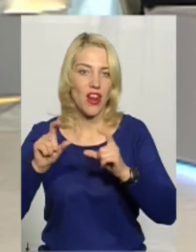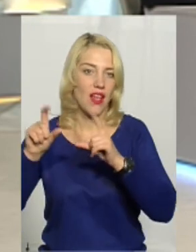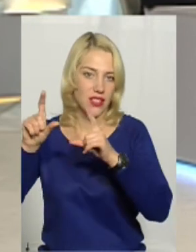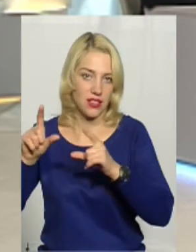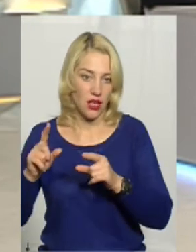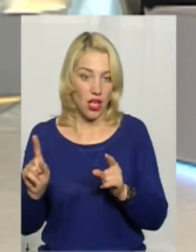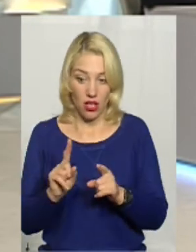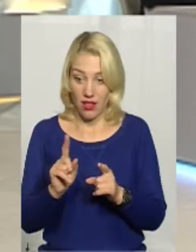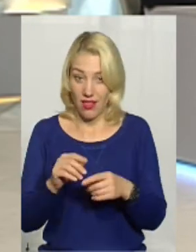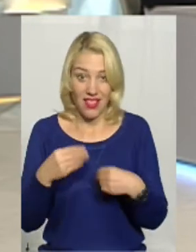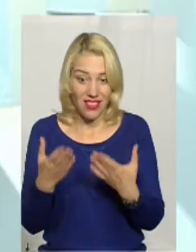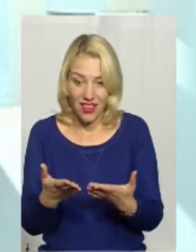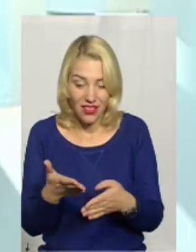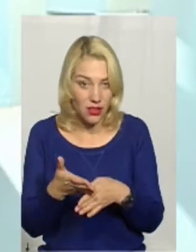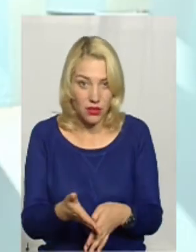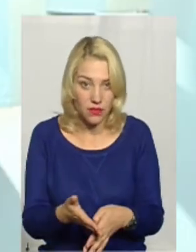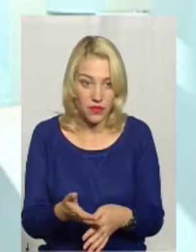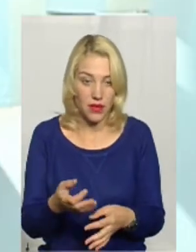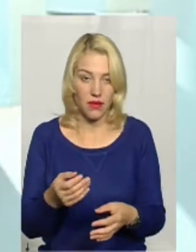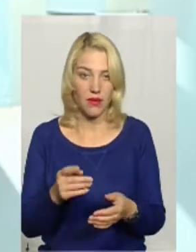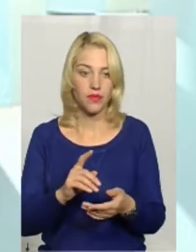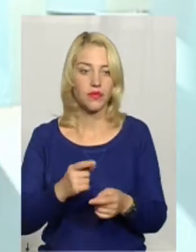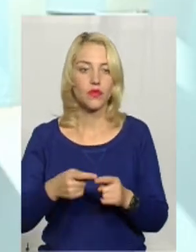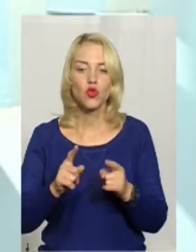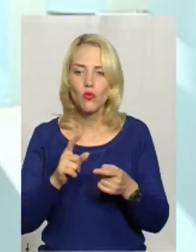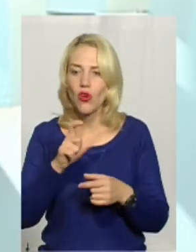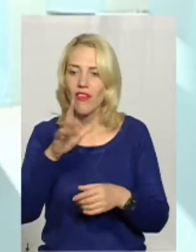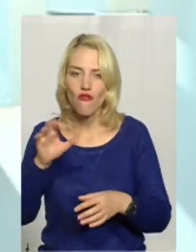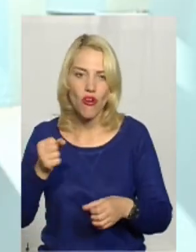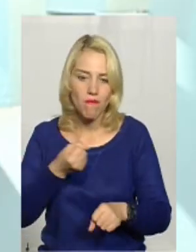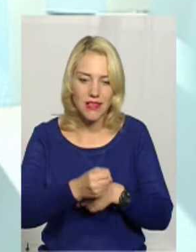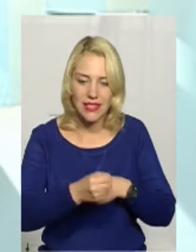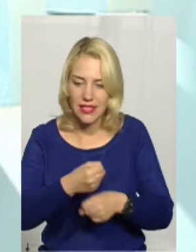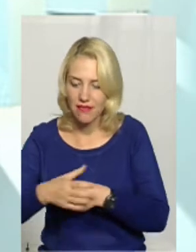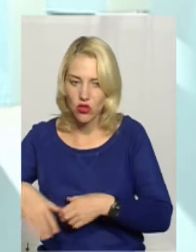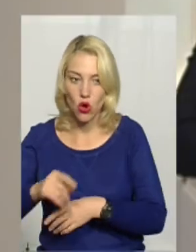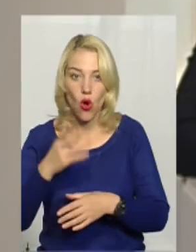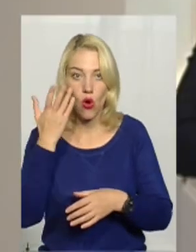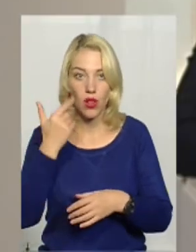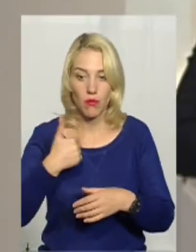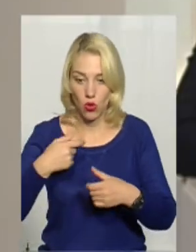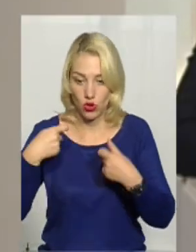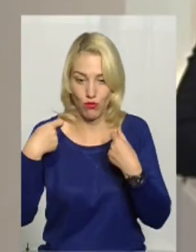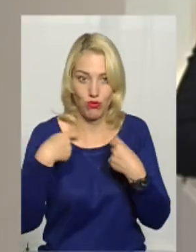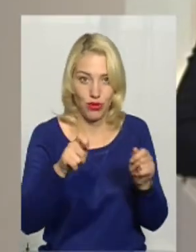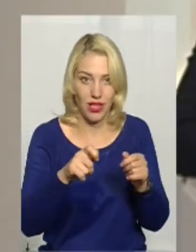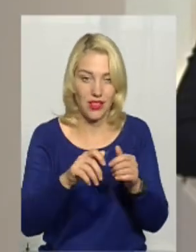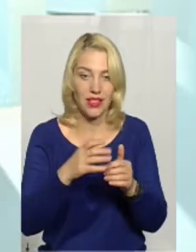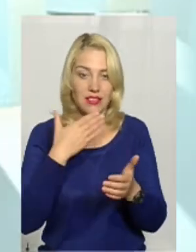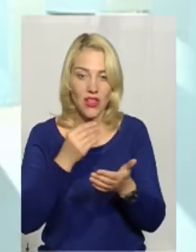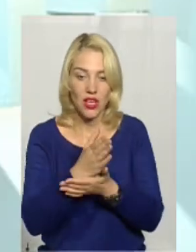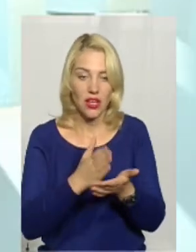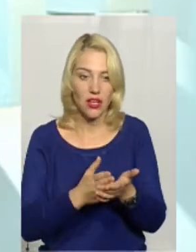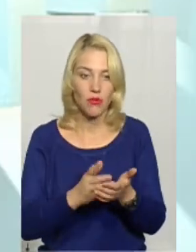просто не дати їм ніяких преференцій. Чому Європа обставила нас з усіх сторін, коли ми хочемо туди продати своє збіжжя, в тому числі і аграрне? То,